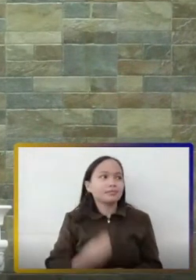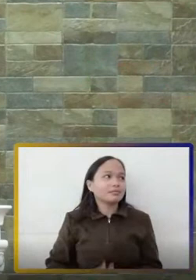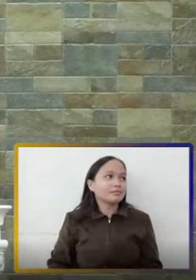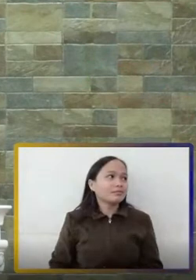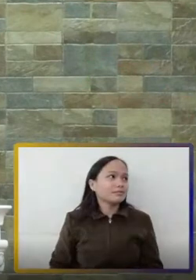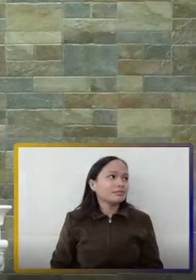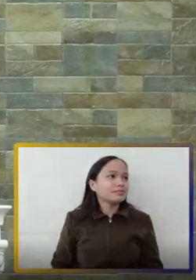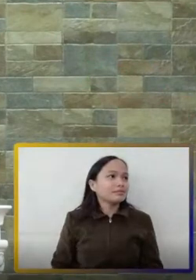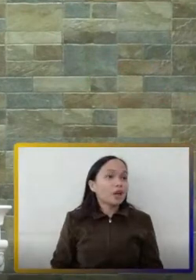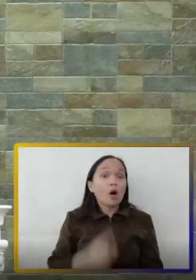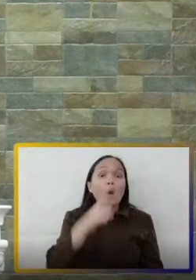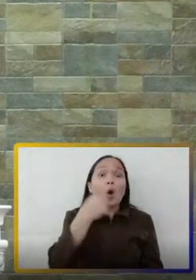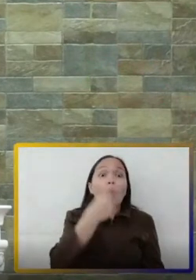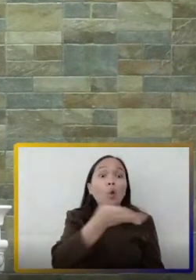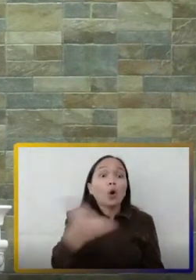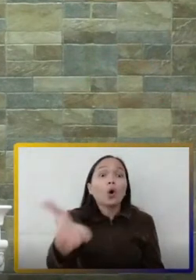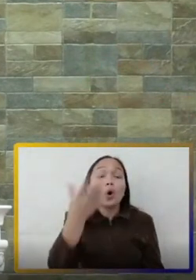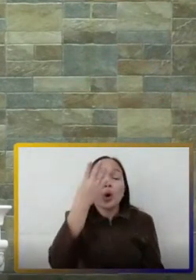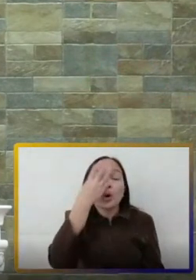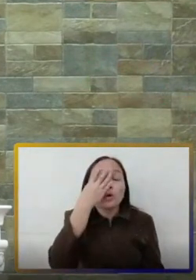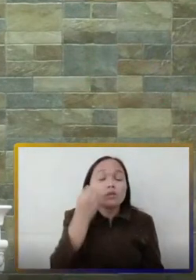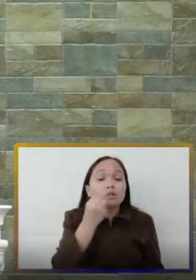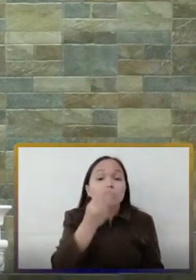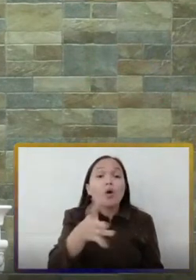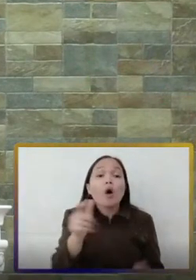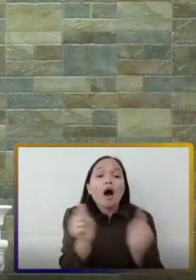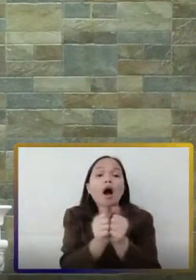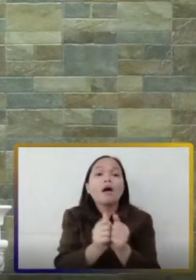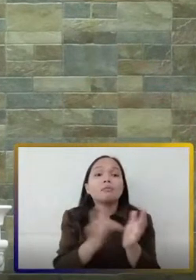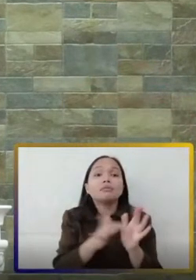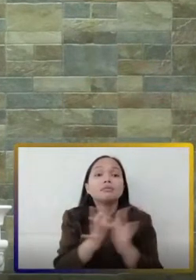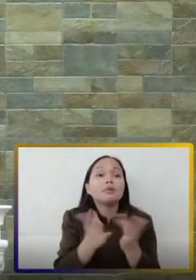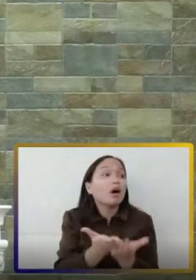Sino sa inyo ang natutulog kayo nakatabi niyo ang Biblia ninyo?